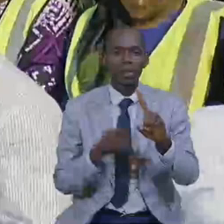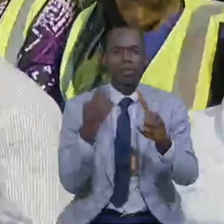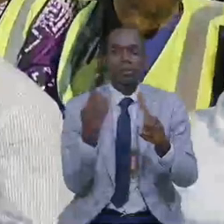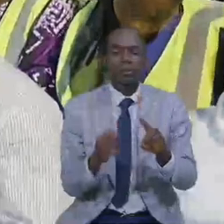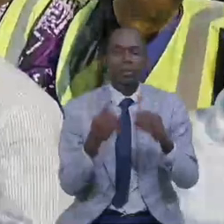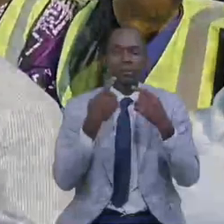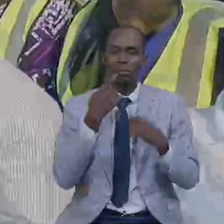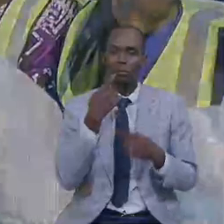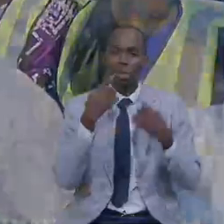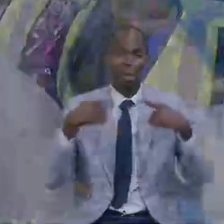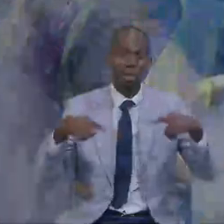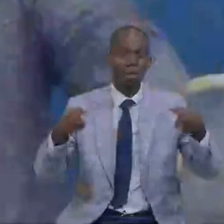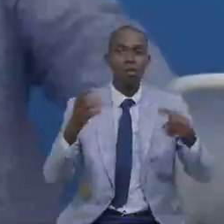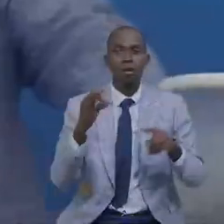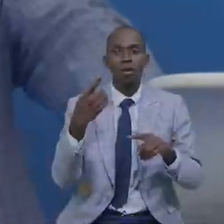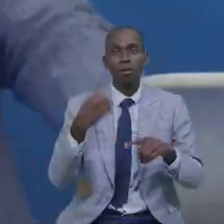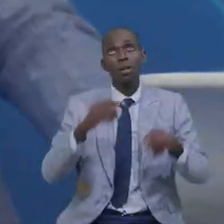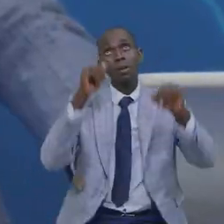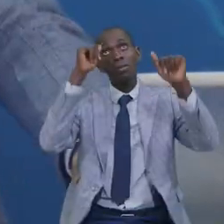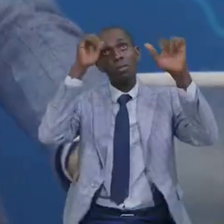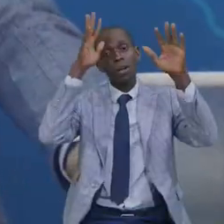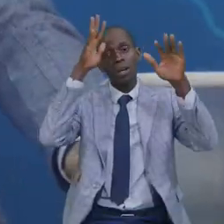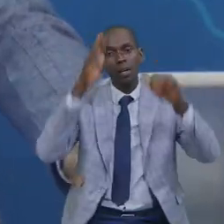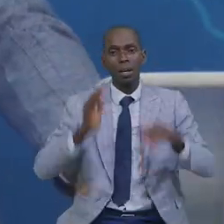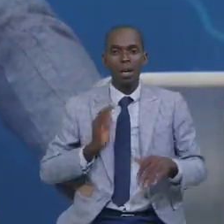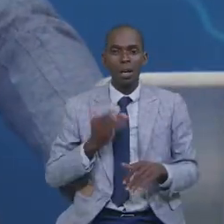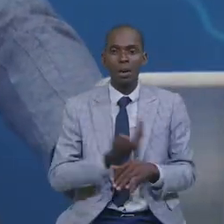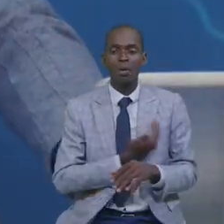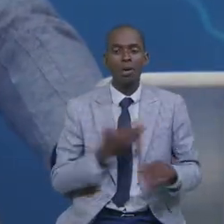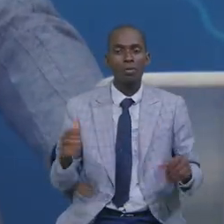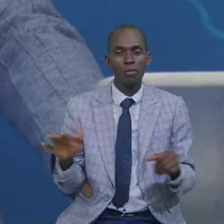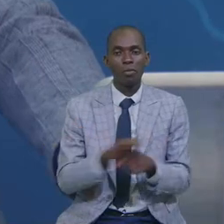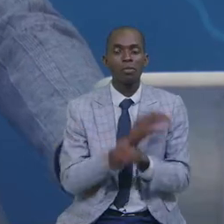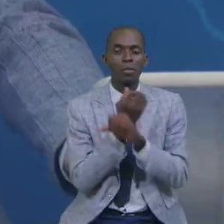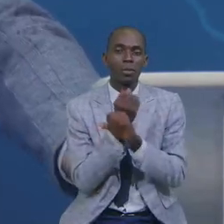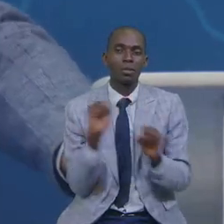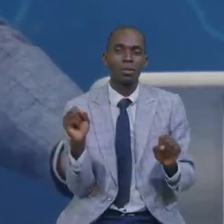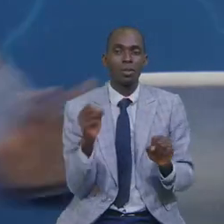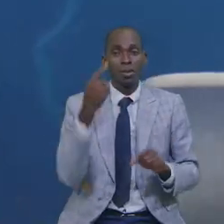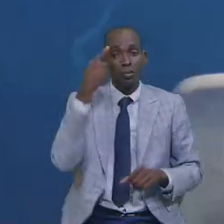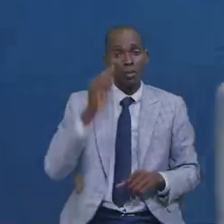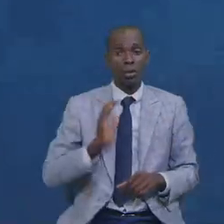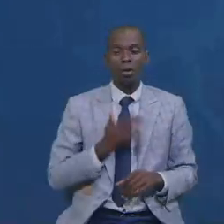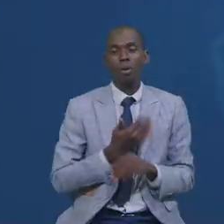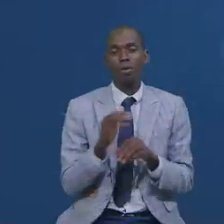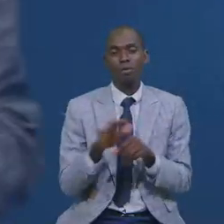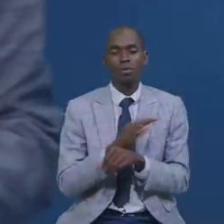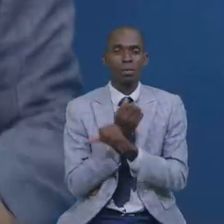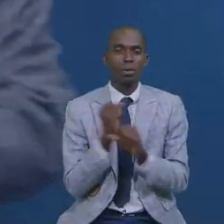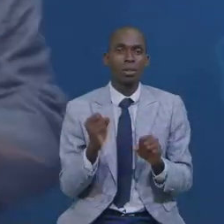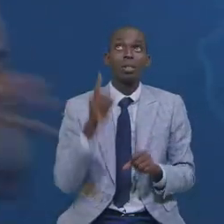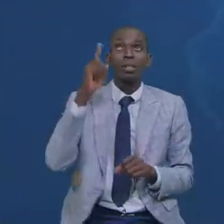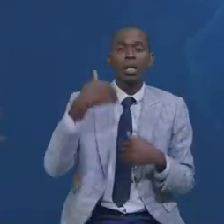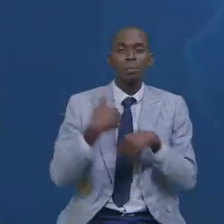c'est le décret du père pour pour notre plein salut pour notre plein salut